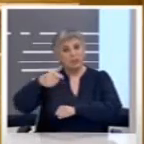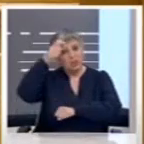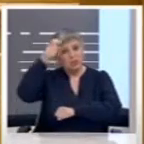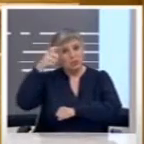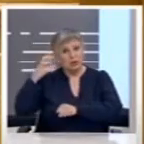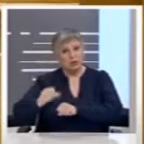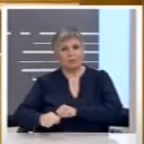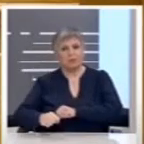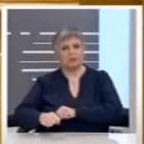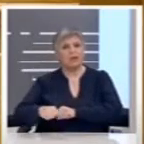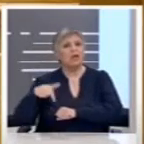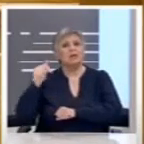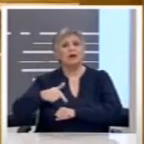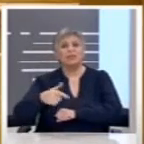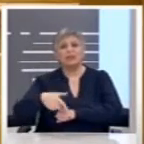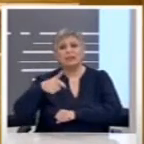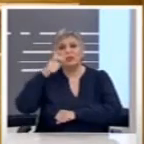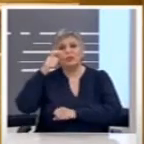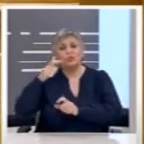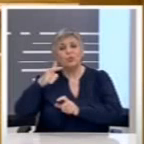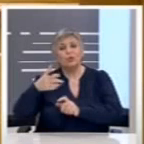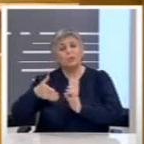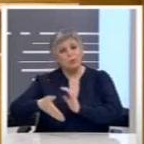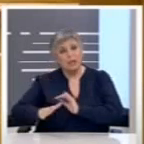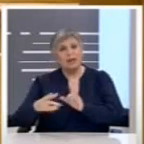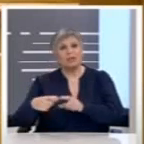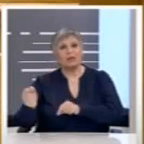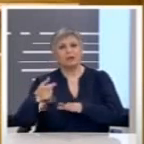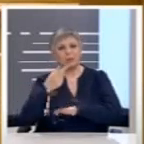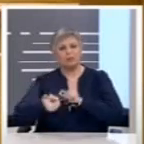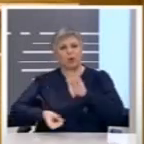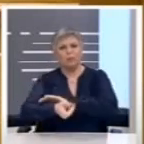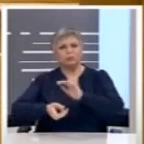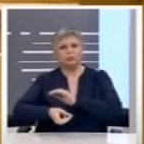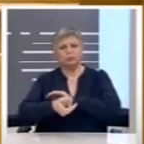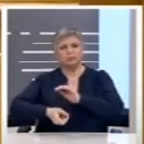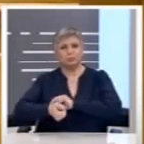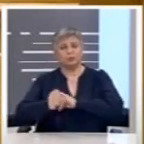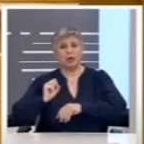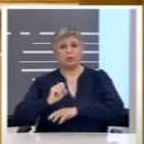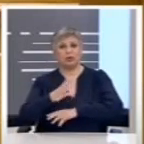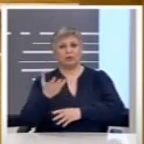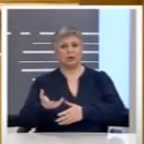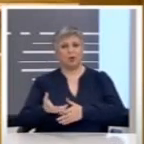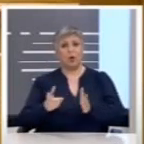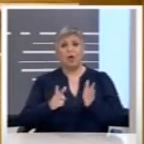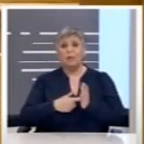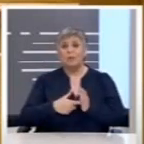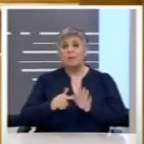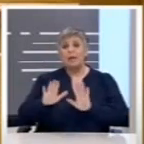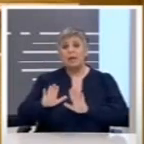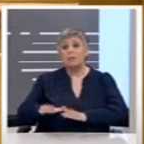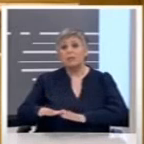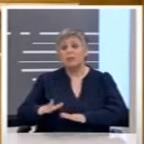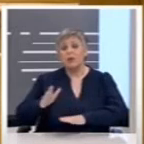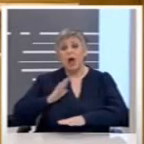να φύγουν, να καταφύγουν στο εξωτερικό, να δώσουμε το μέγιστο αίσθημα και δυνατότητα ασφάλειας σε όλο το κυπριακό λαό,